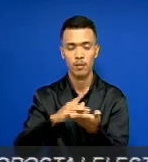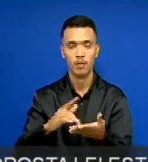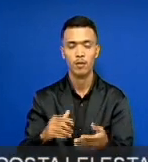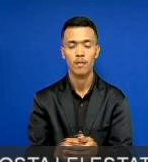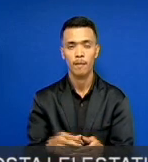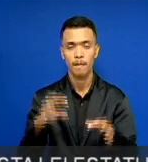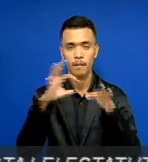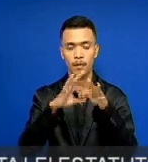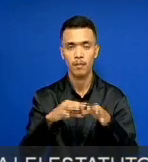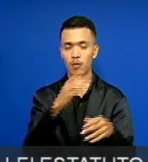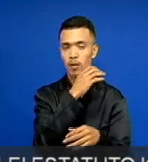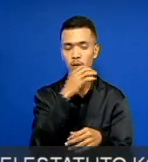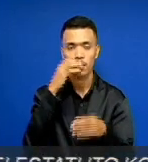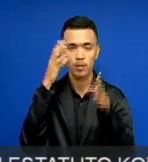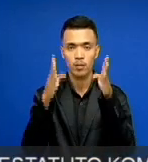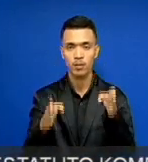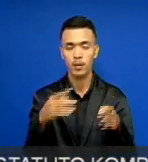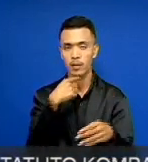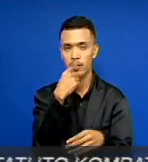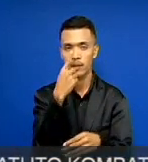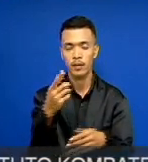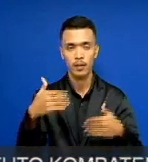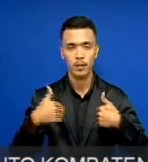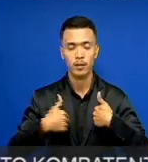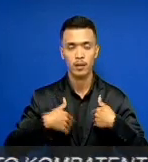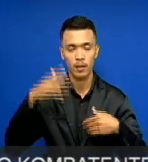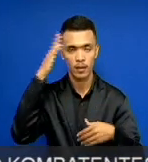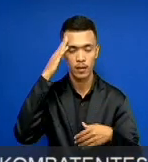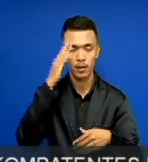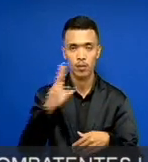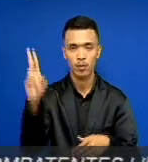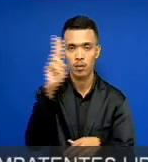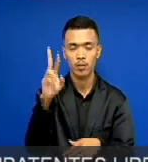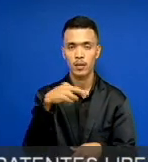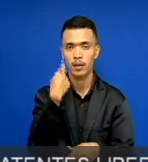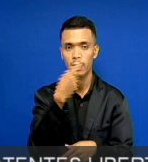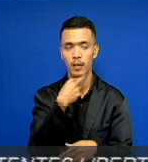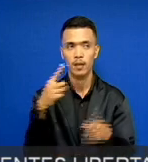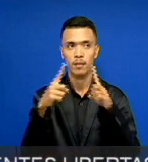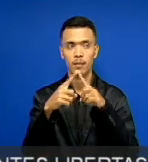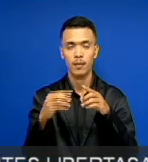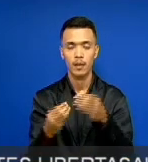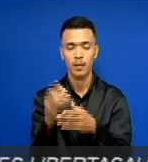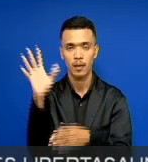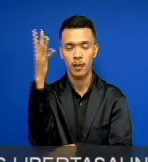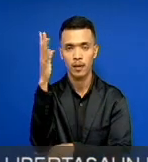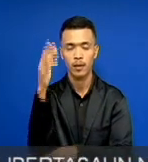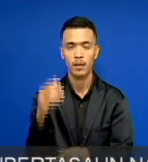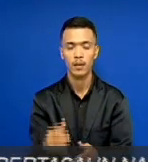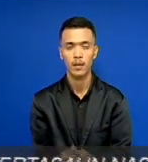Membro agricultura Albino Jerônimo confirma e o conhecimento hoje utiliza harikulit ba aihoris. Hoy en